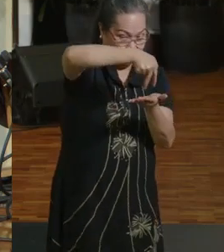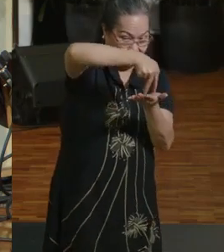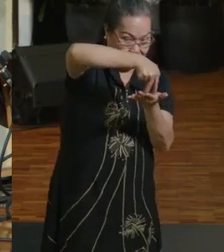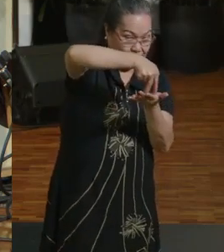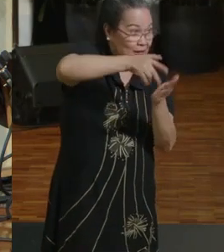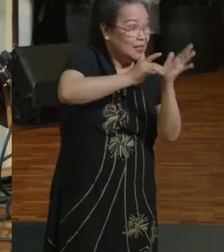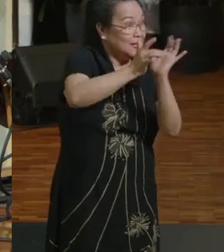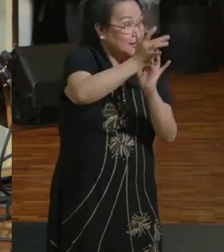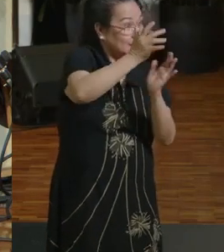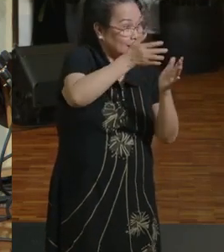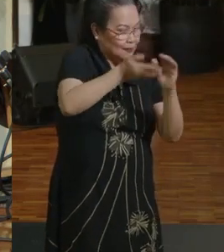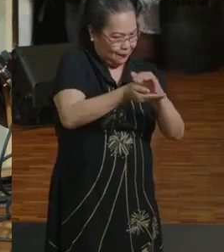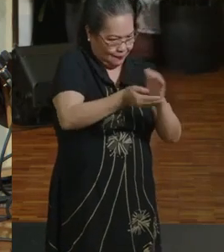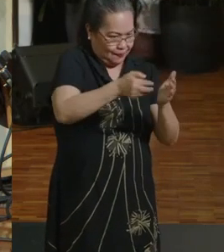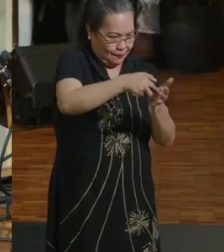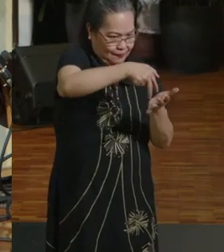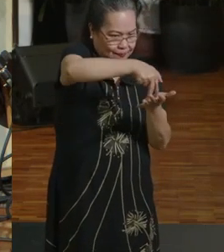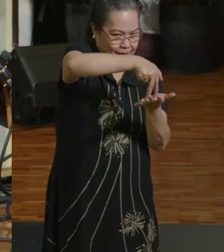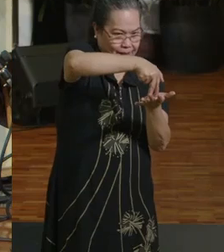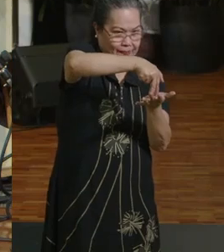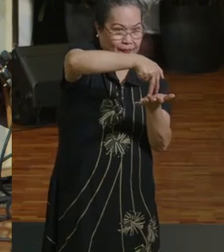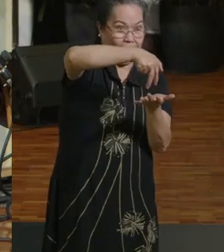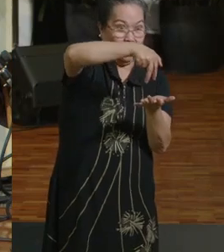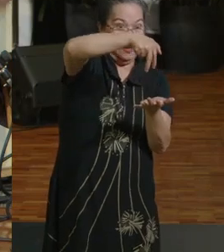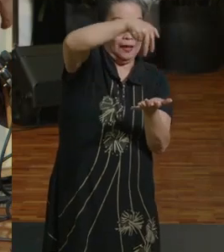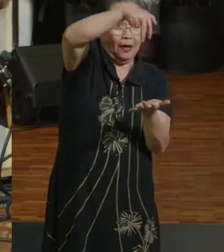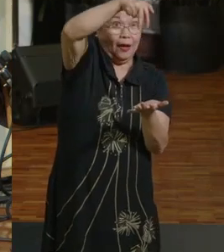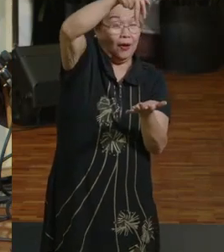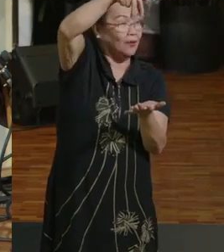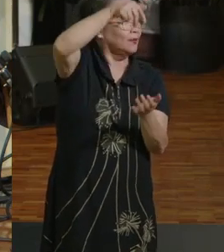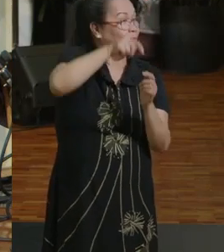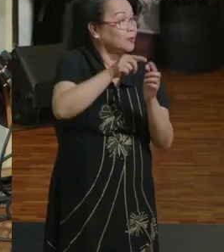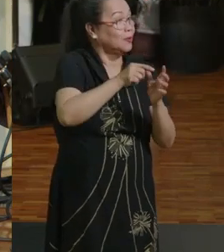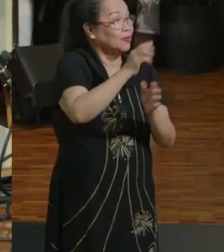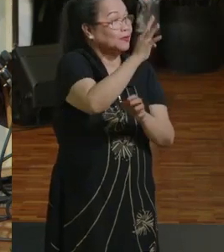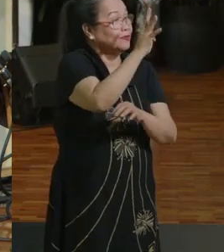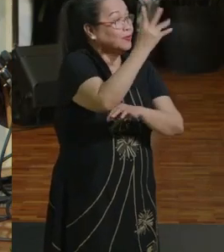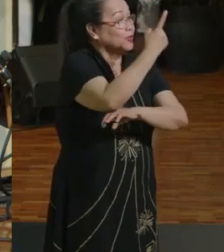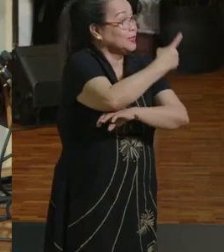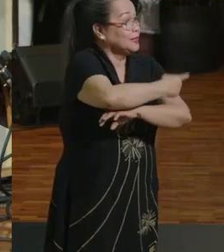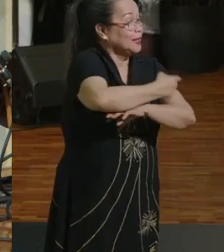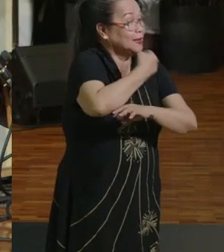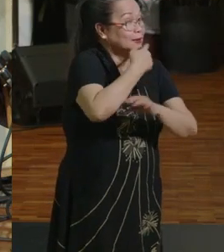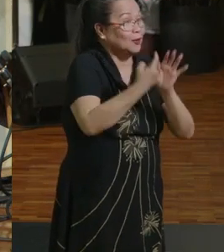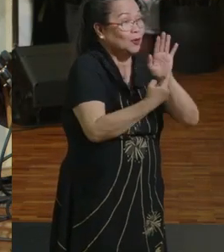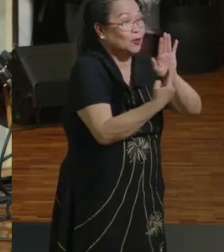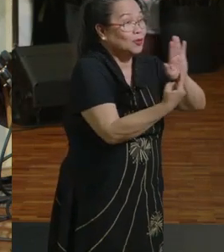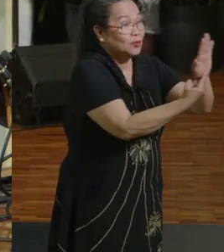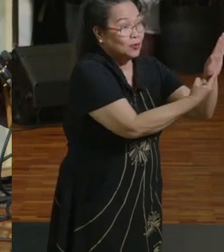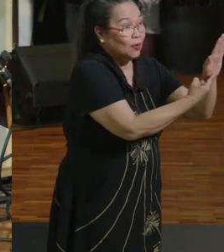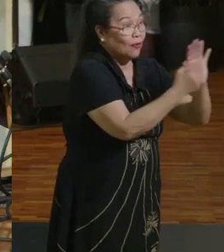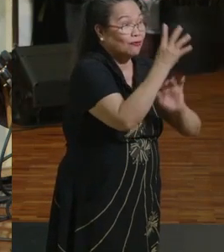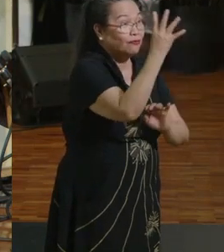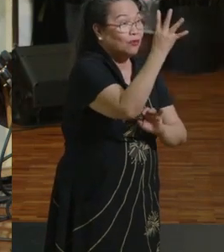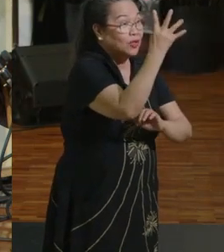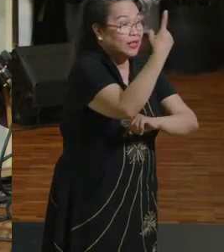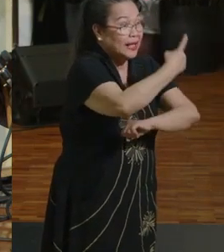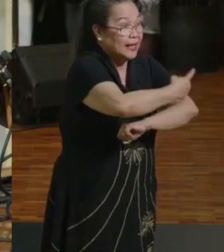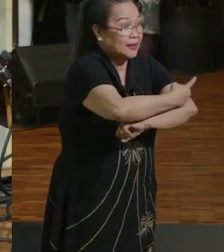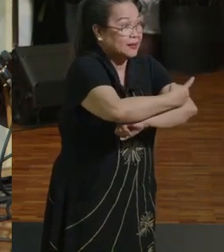No? He presented himself alive to them after his suffering by many proofs, appearing to them during 40